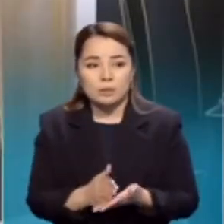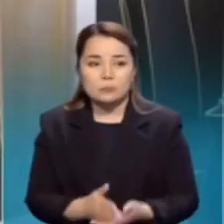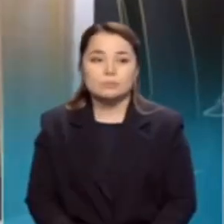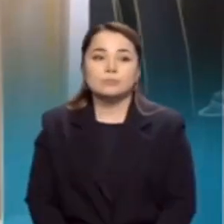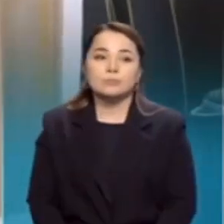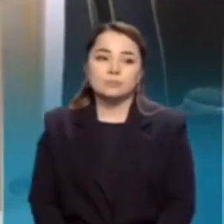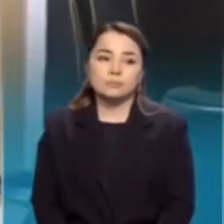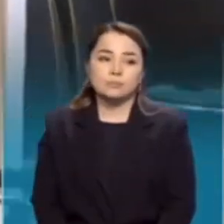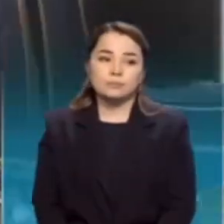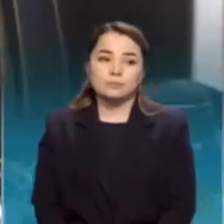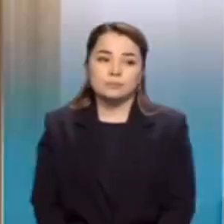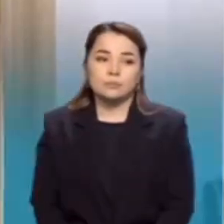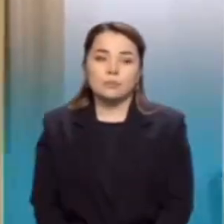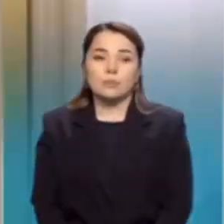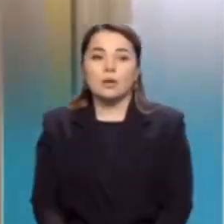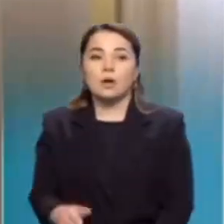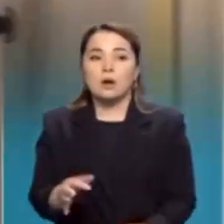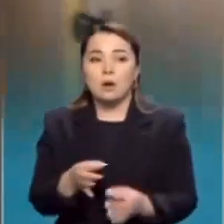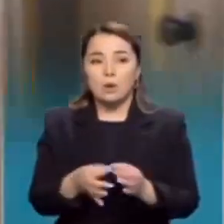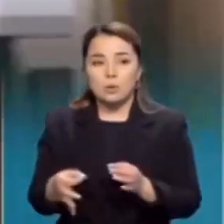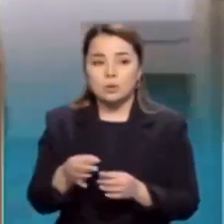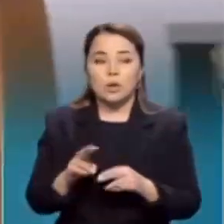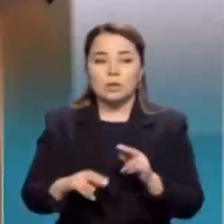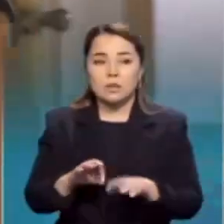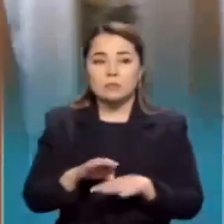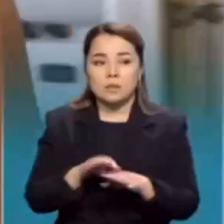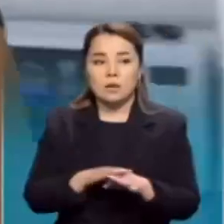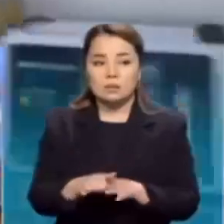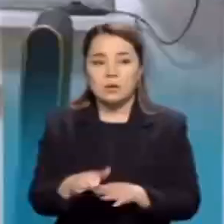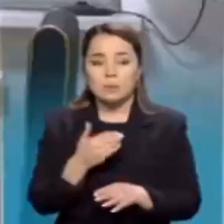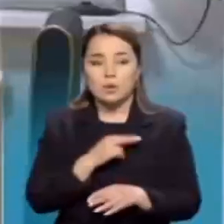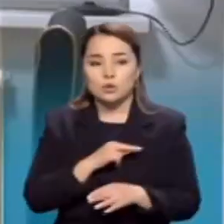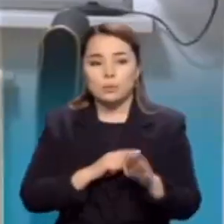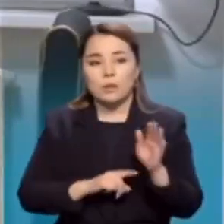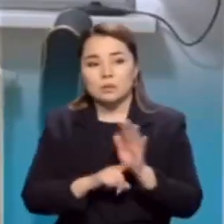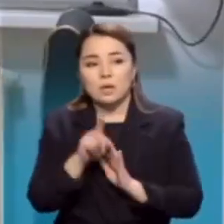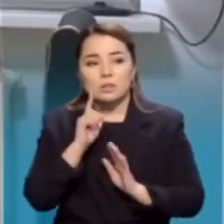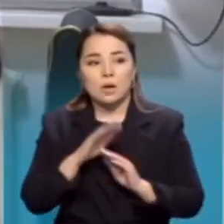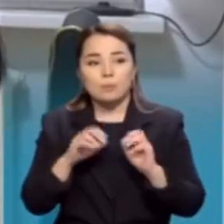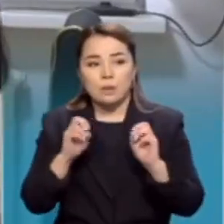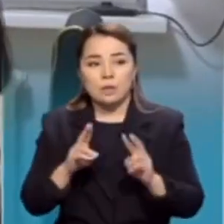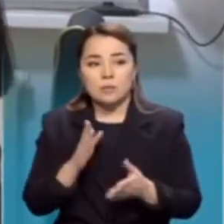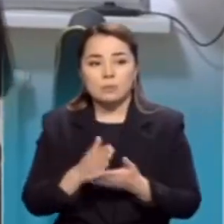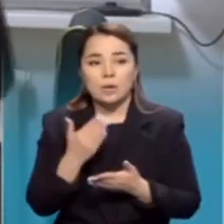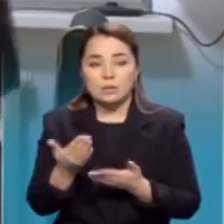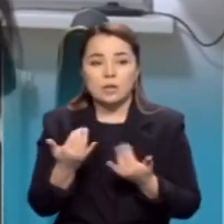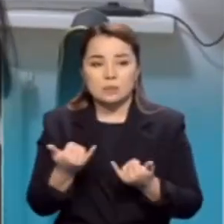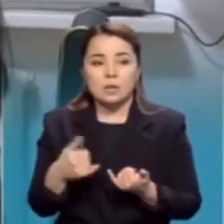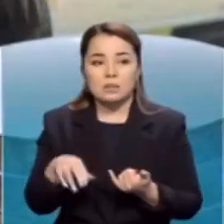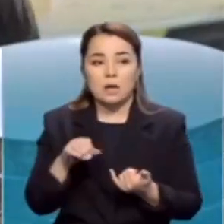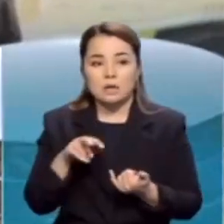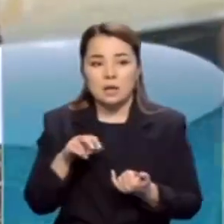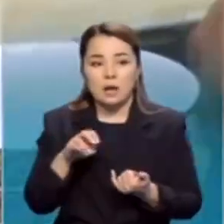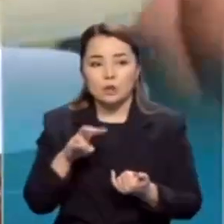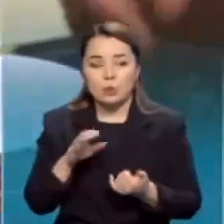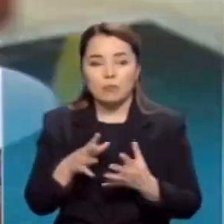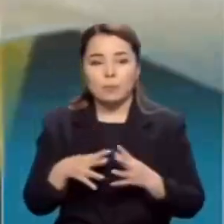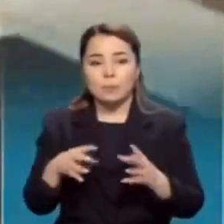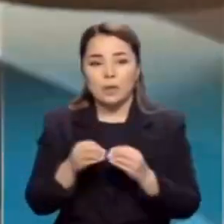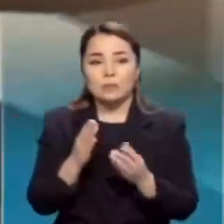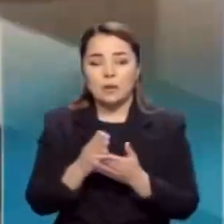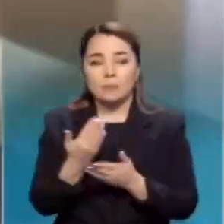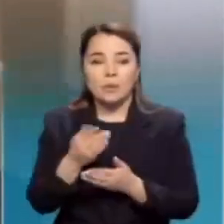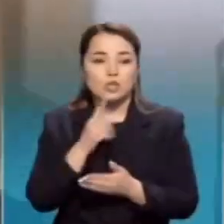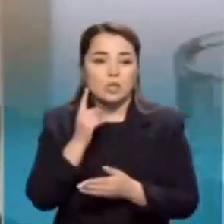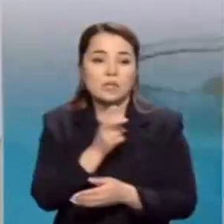кеш айшамыз. Аудан қайта құрылғаннан бері Ақжарға келіп жұмыс істеп жатқан жас мамандар да бар. Солардың бірі Дәлелхановтар отбасы. Жас